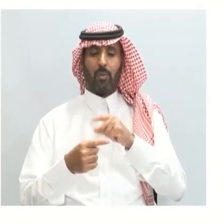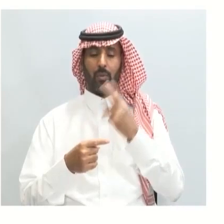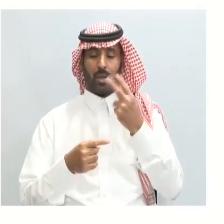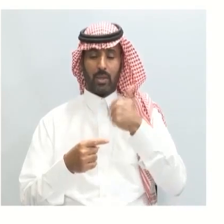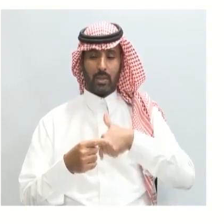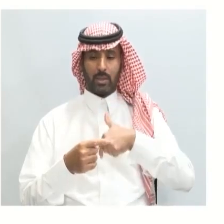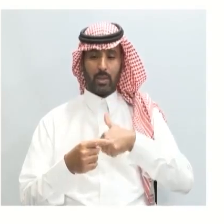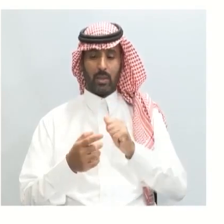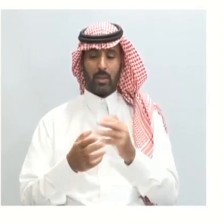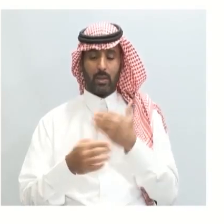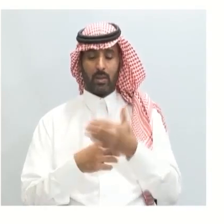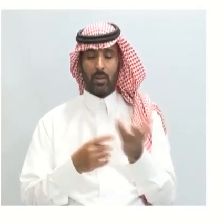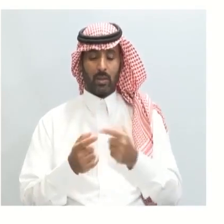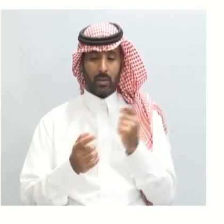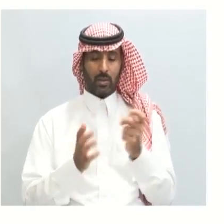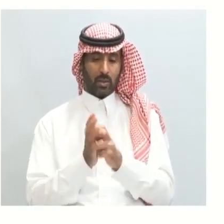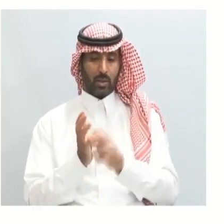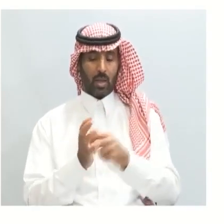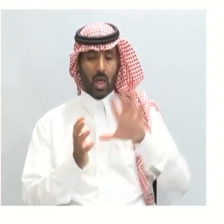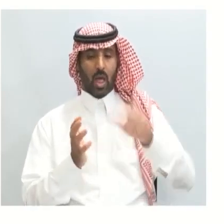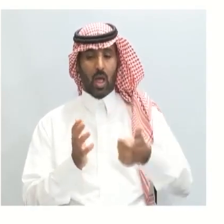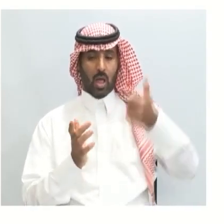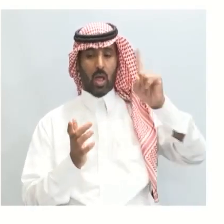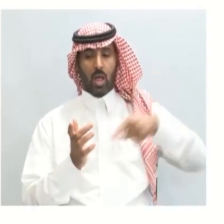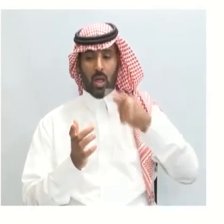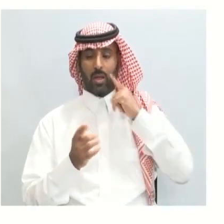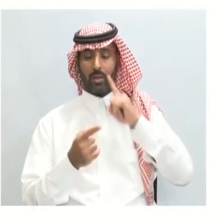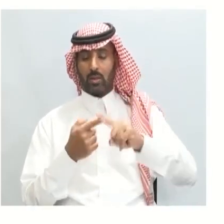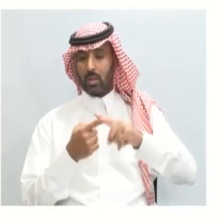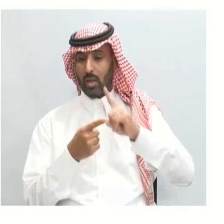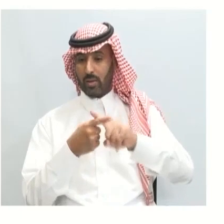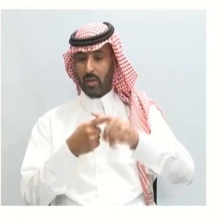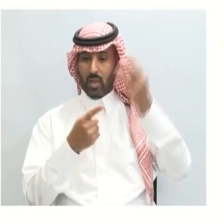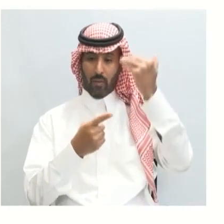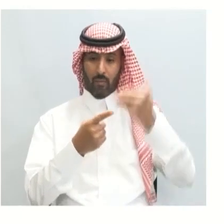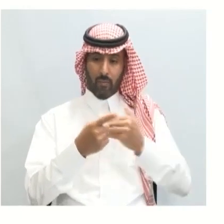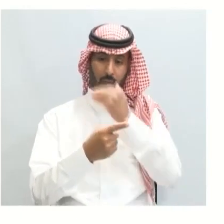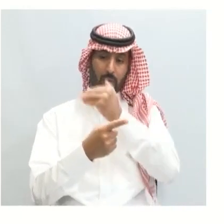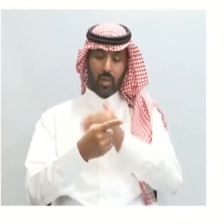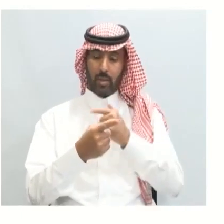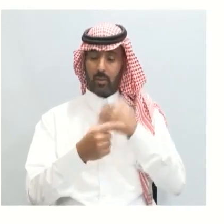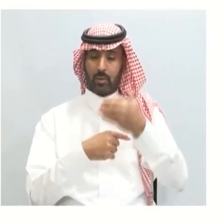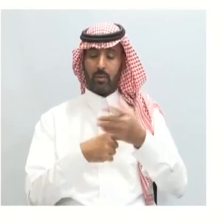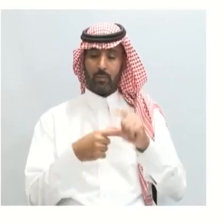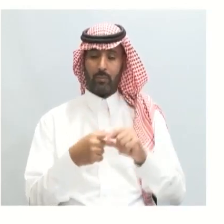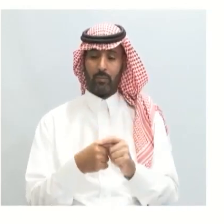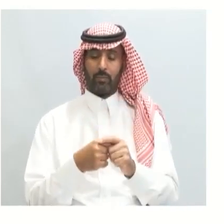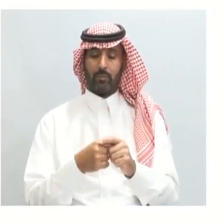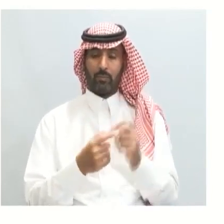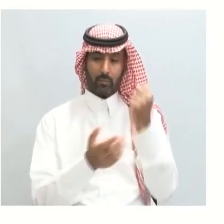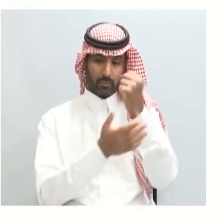372 بعد ذلك تكتب قانون شار وتريد حساب التي 2 ثم تقوم بالتعويض تقوم